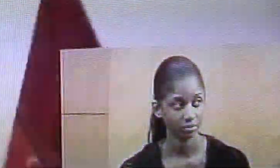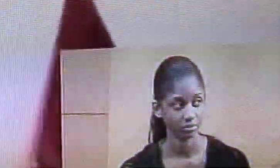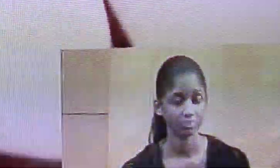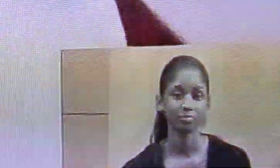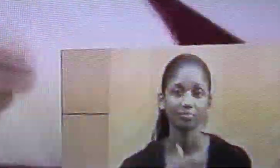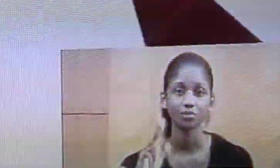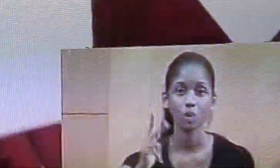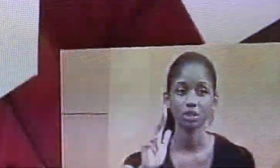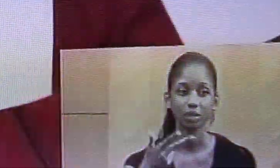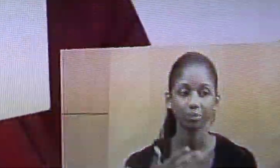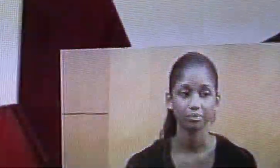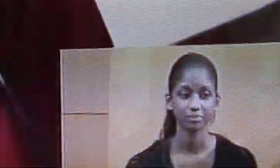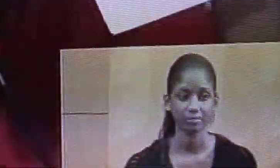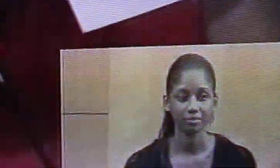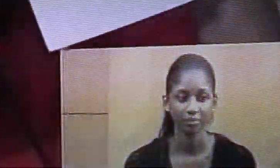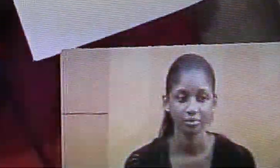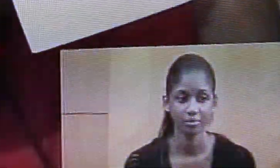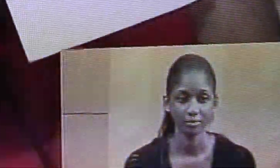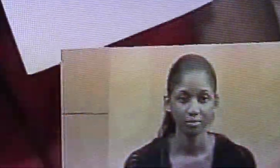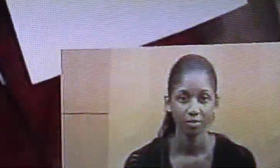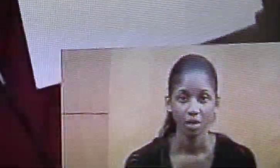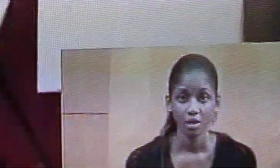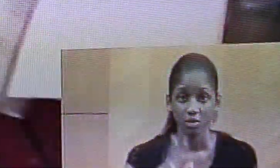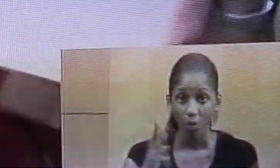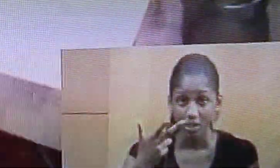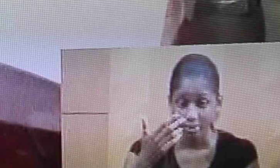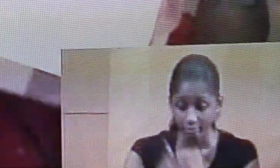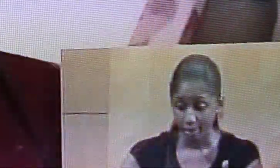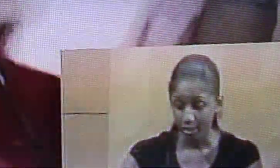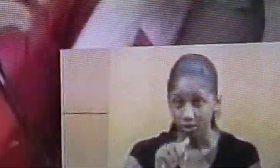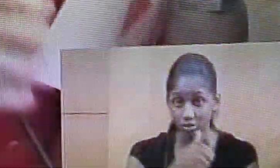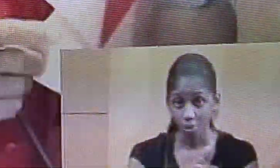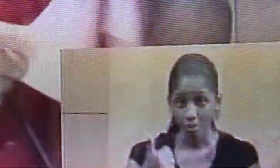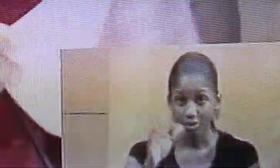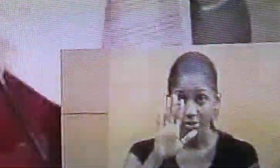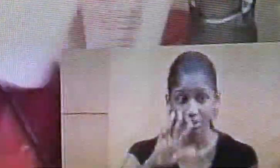La troisième comporte 5 lignes.